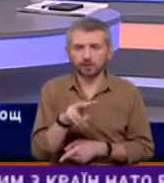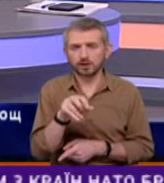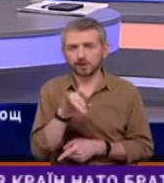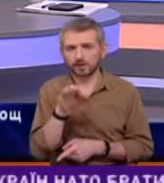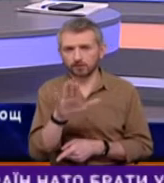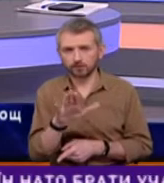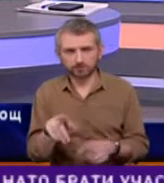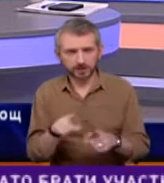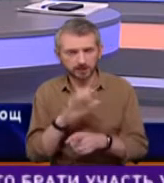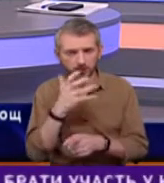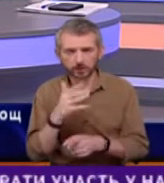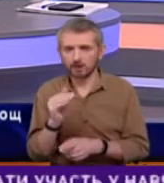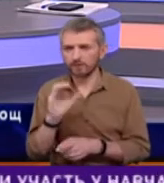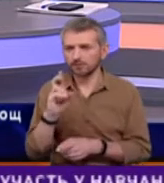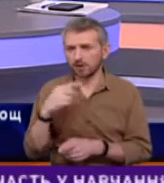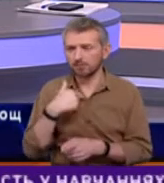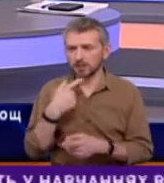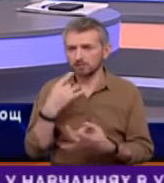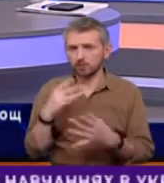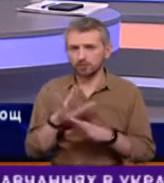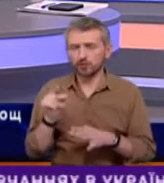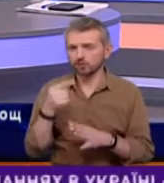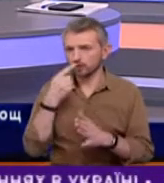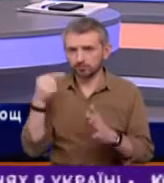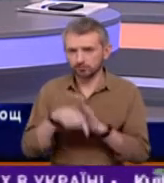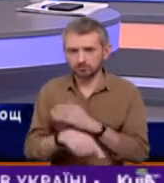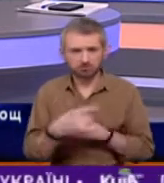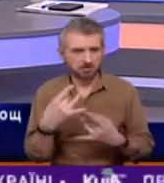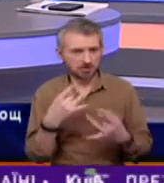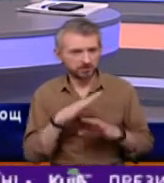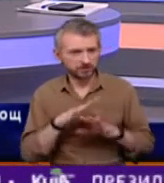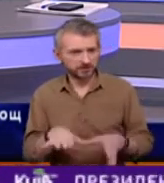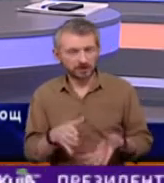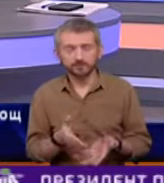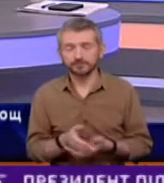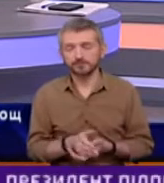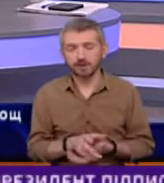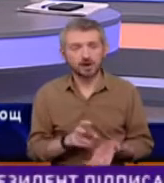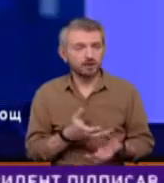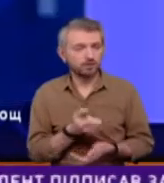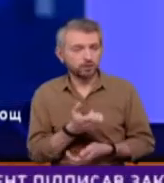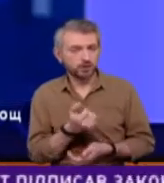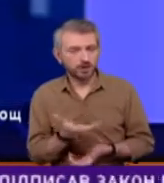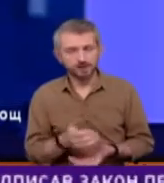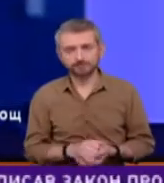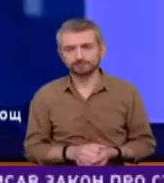настільки все серйозно? ФСБ мені не доповідало про те, що вони втручалися. Не доповідало? Так, це перше. Побоялися.